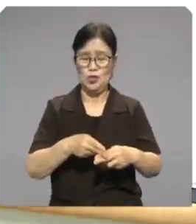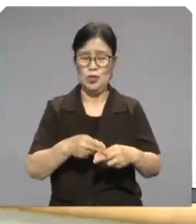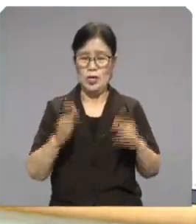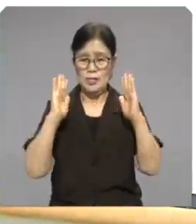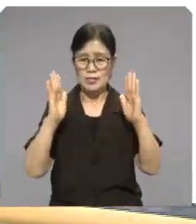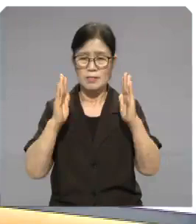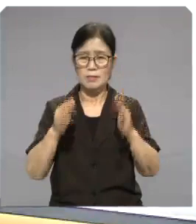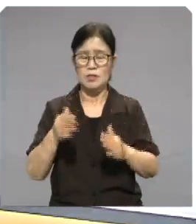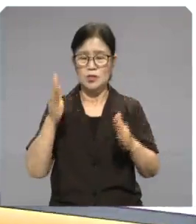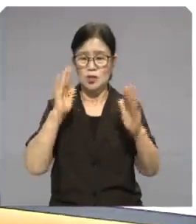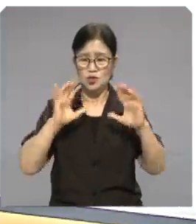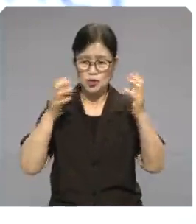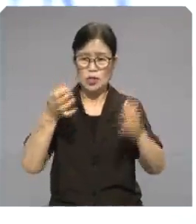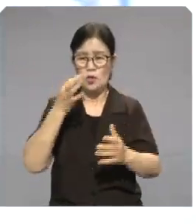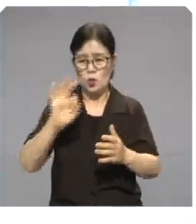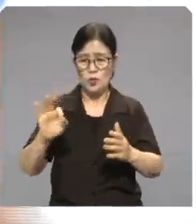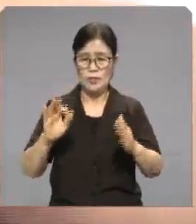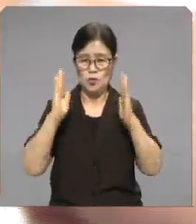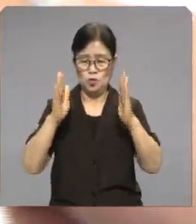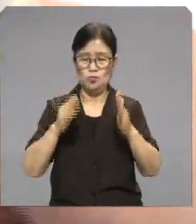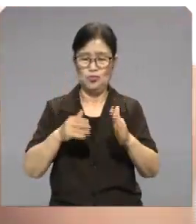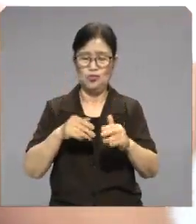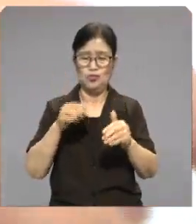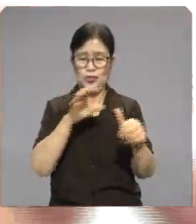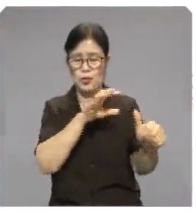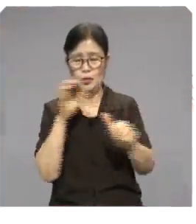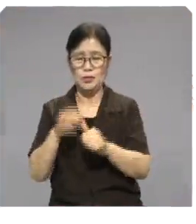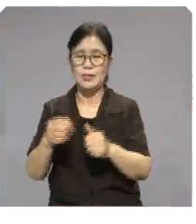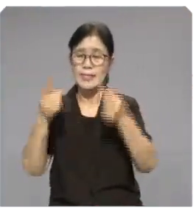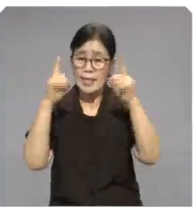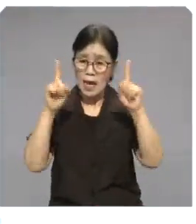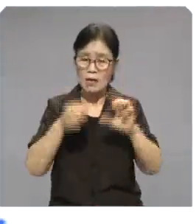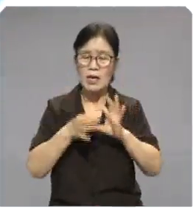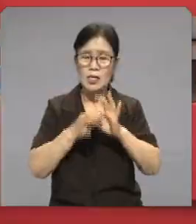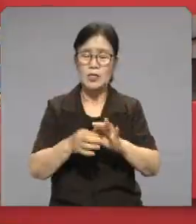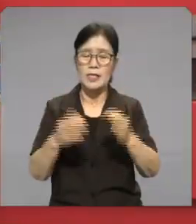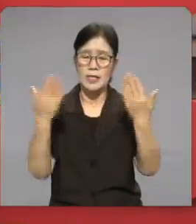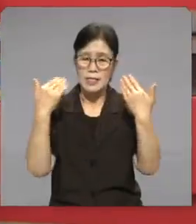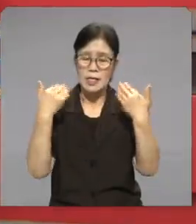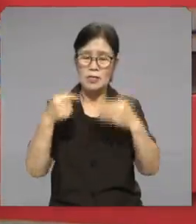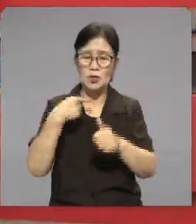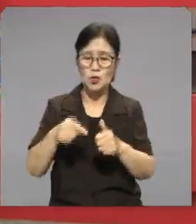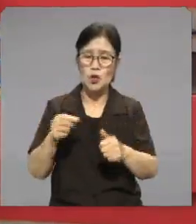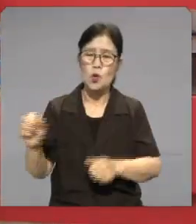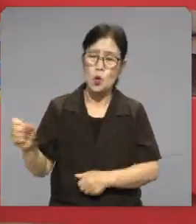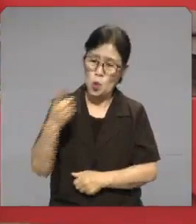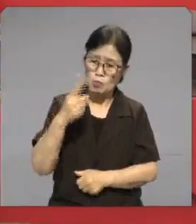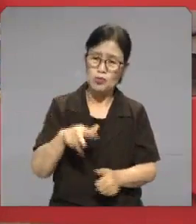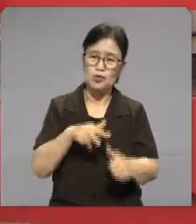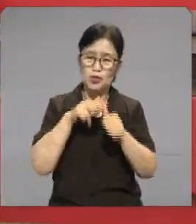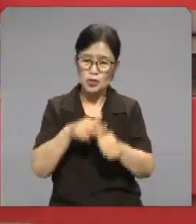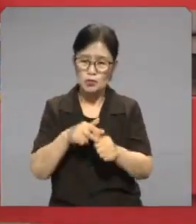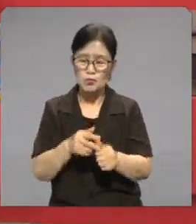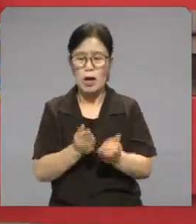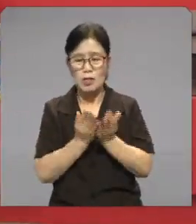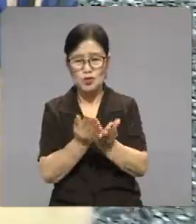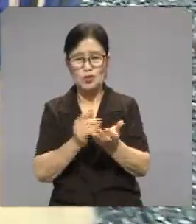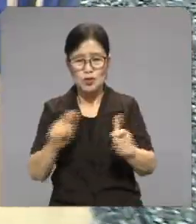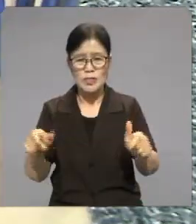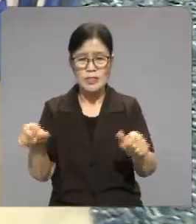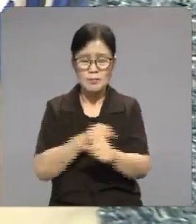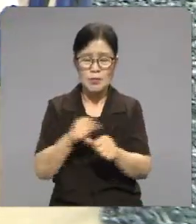교육도 적용합니다. 국내외 주요 대학과 연계한 진학교육, 골프와 승마, 요트 등